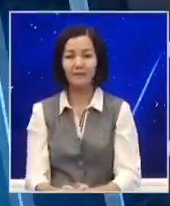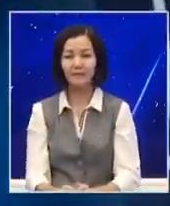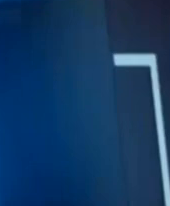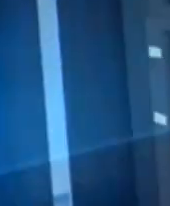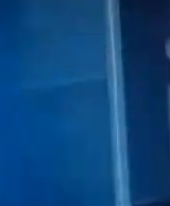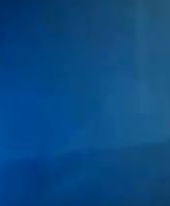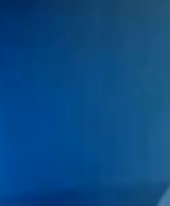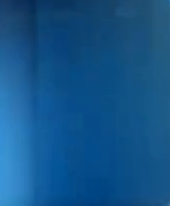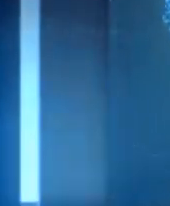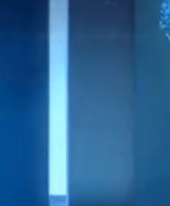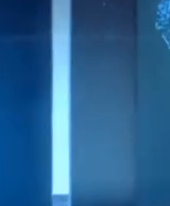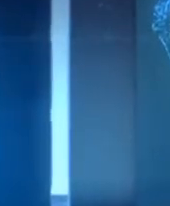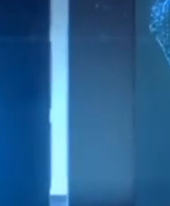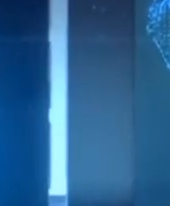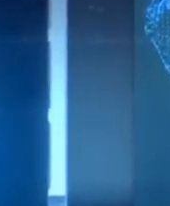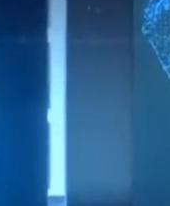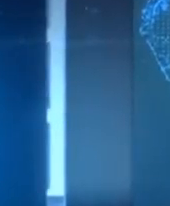Нұржан Мұқанов, Жетісу арнасы.